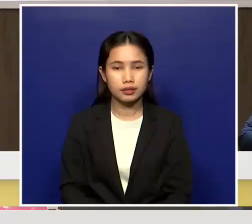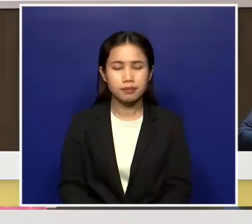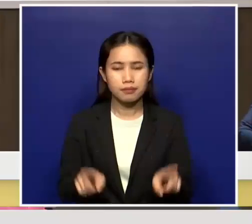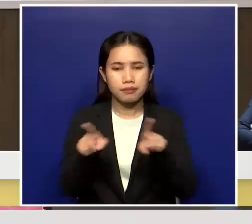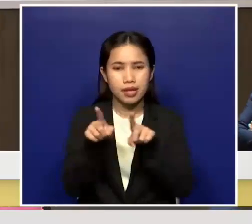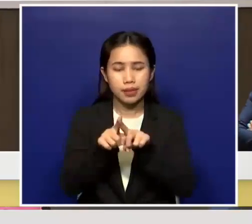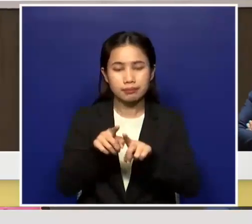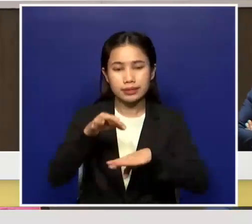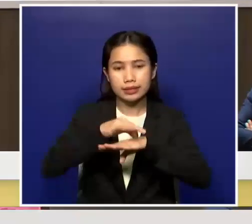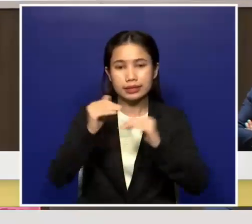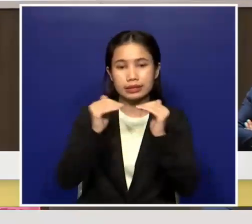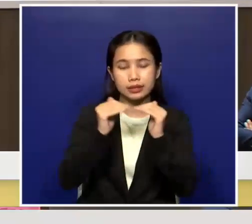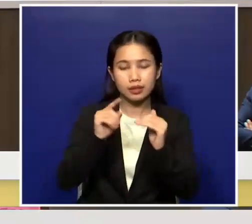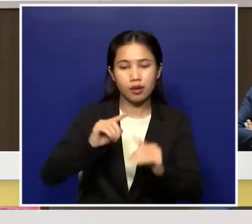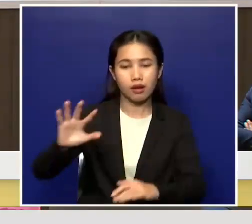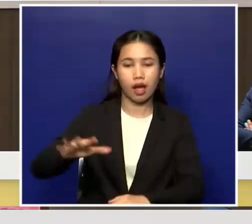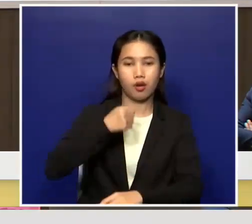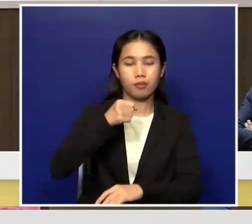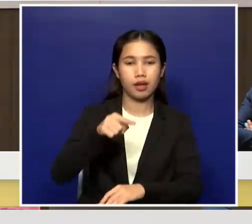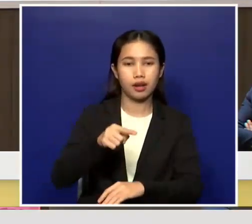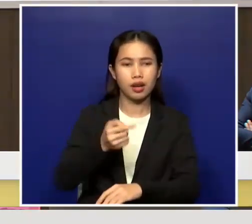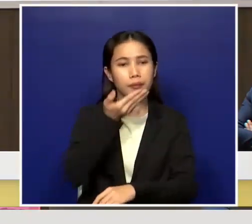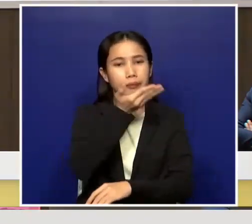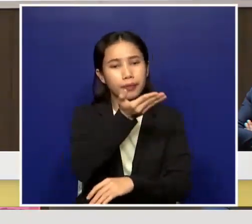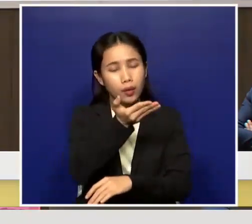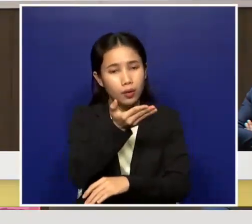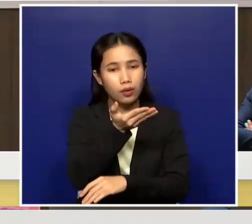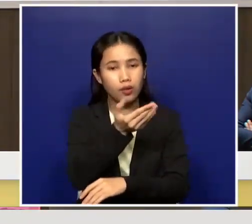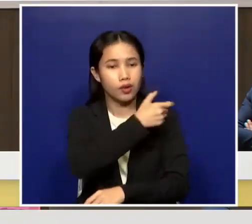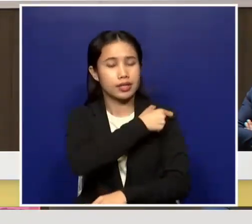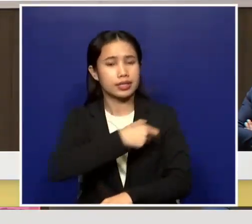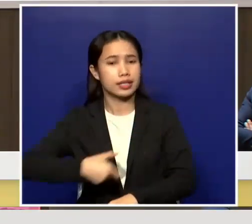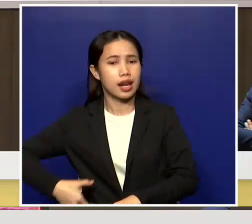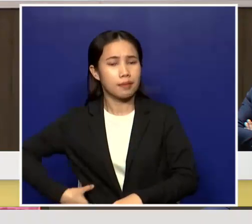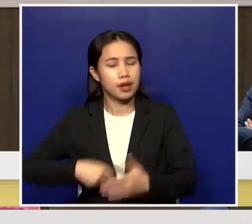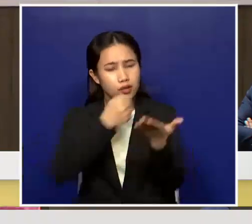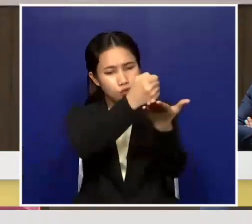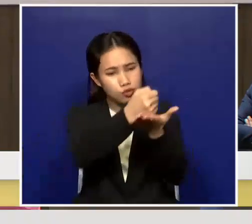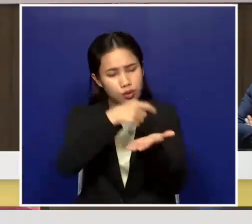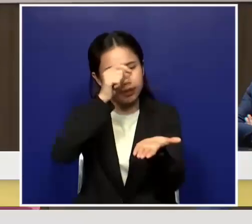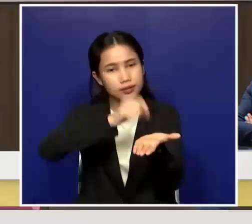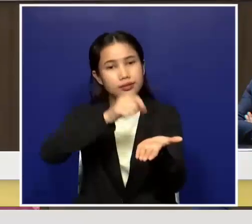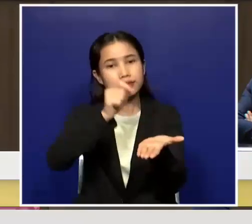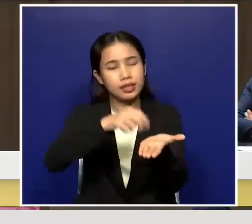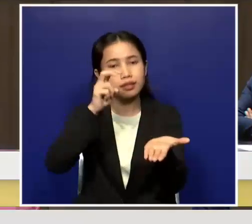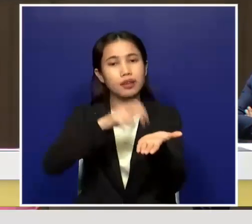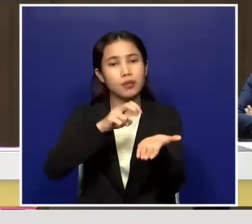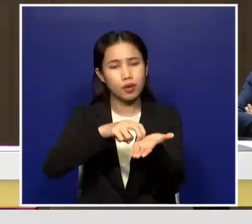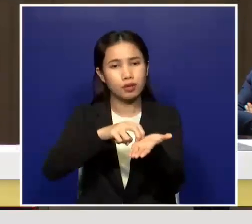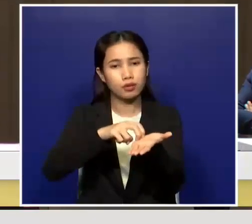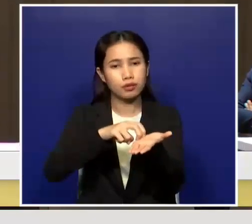าแต่ท่านก็ไปขอให้สถาบันนะให้ลงนาม ส มุดเพื่อรับรอง ท่านประธานครับส